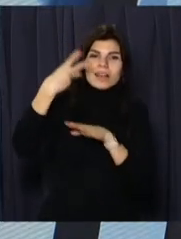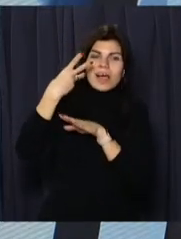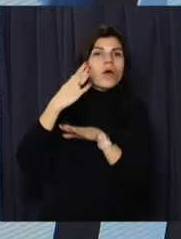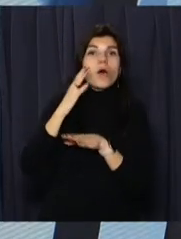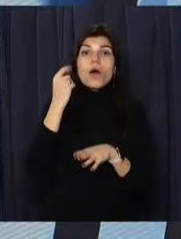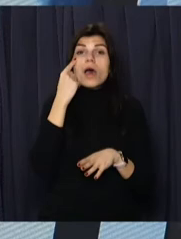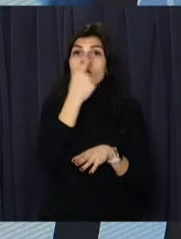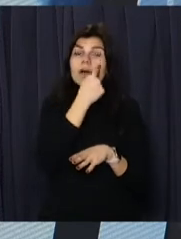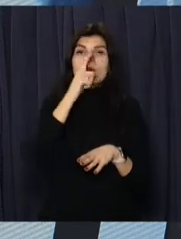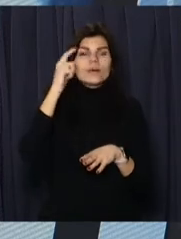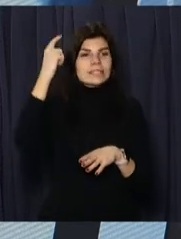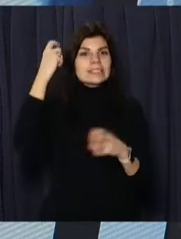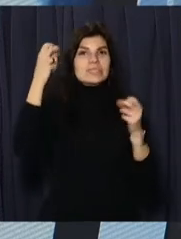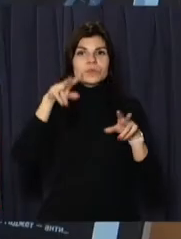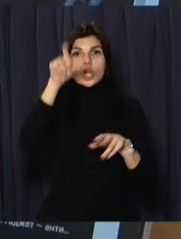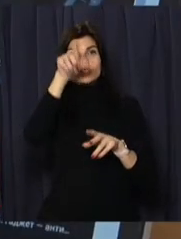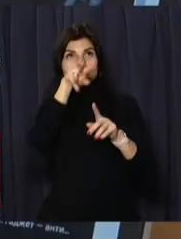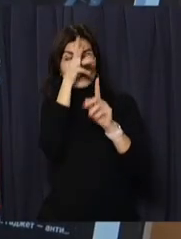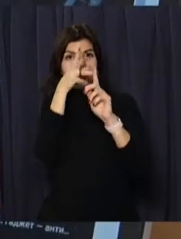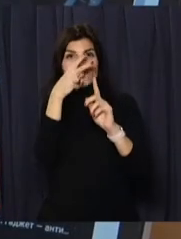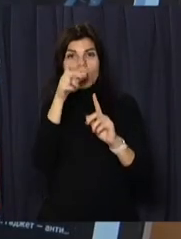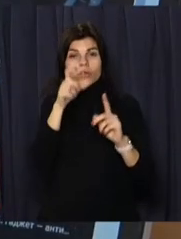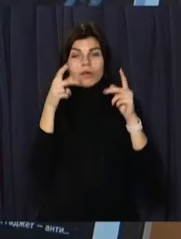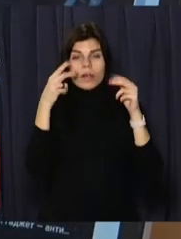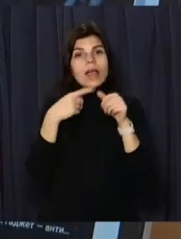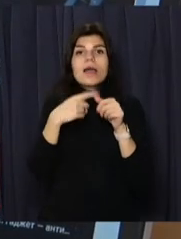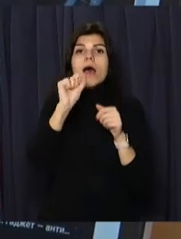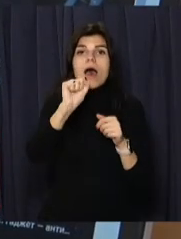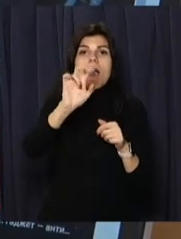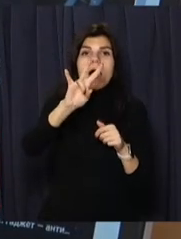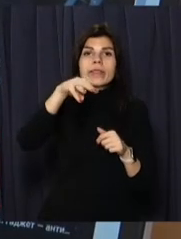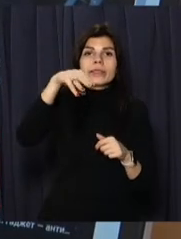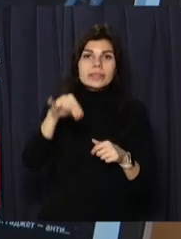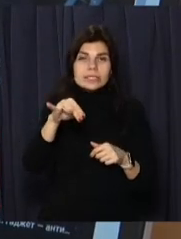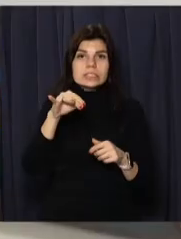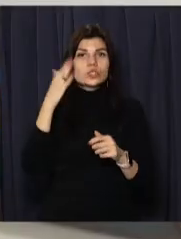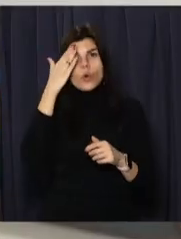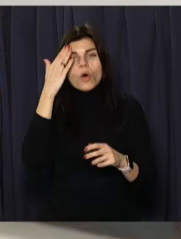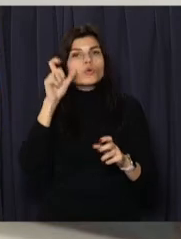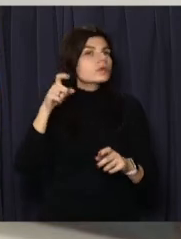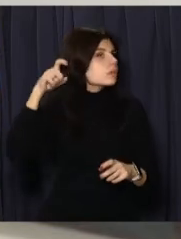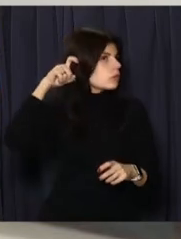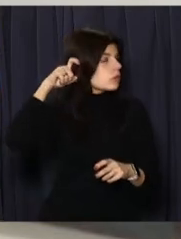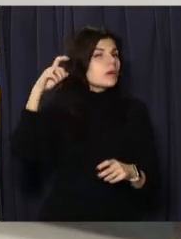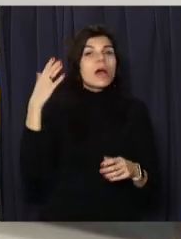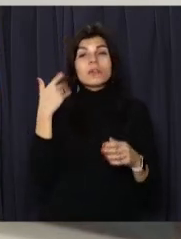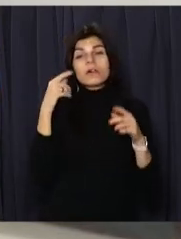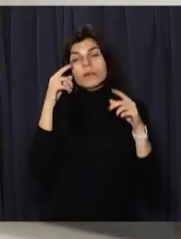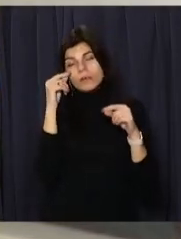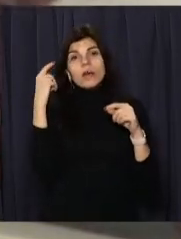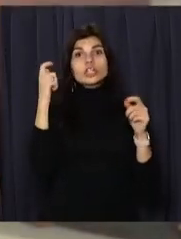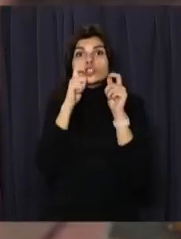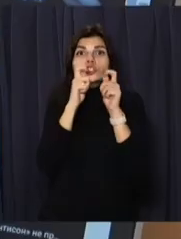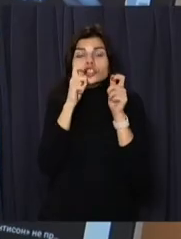очах і нахил голови фіксують стан водія. Або ж як прилад антисон, що чіпляється на вухо кермувальника та після засинання пищить, каже